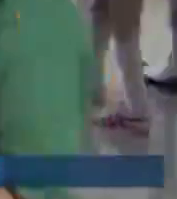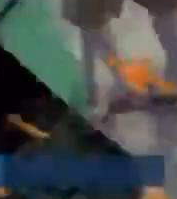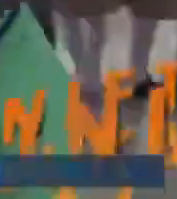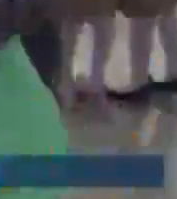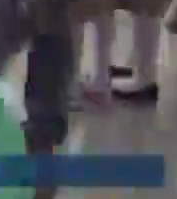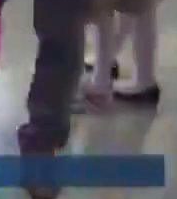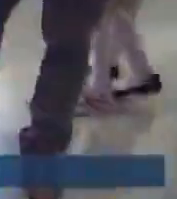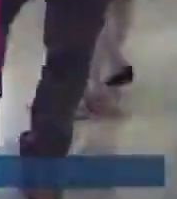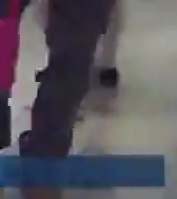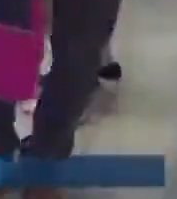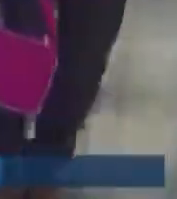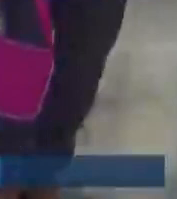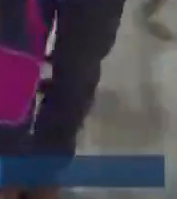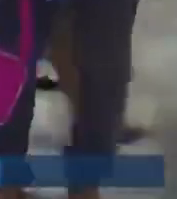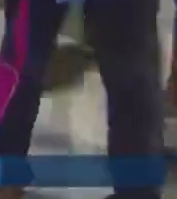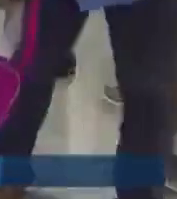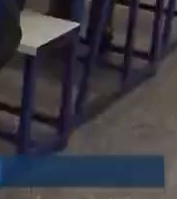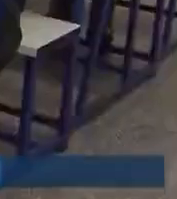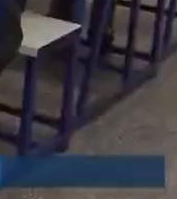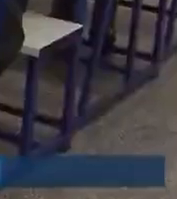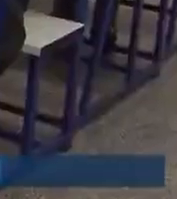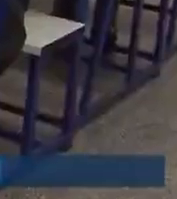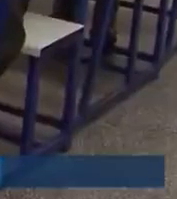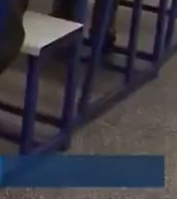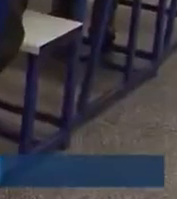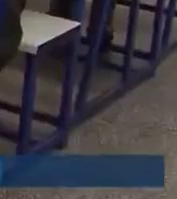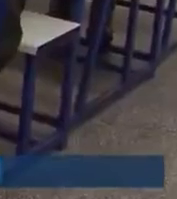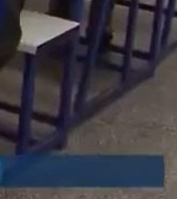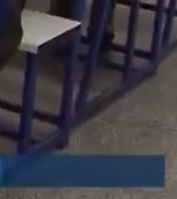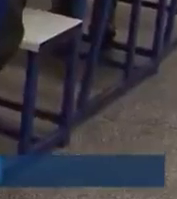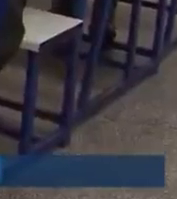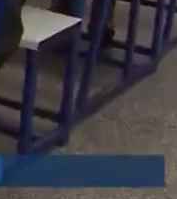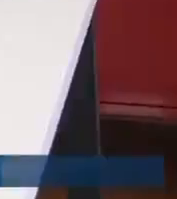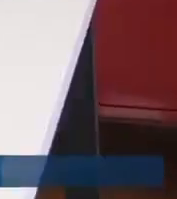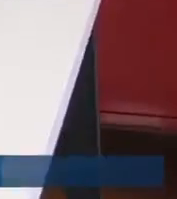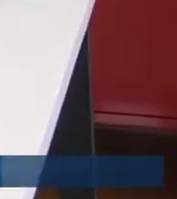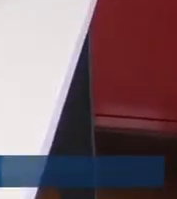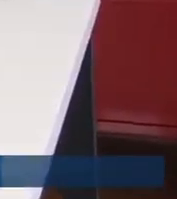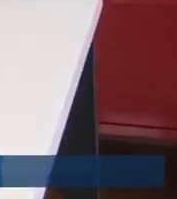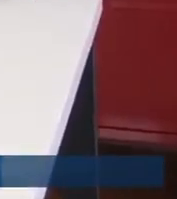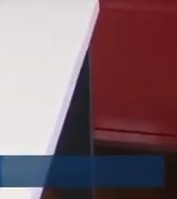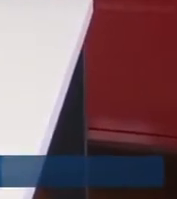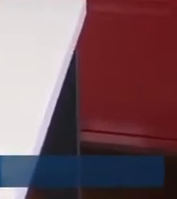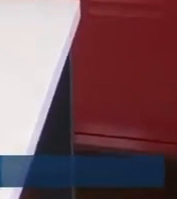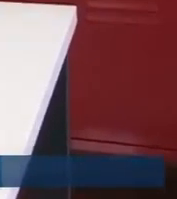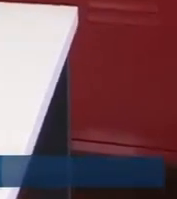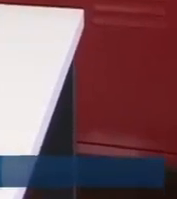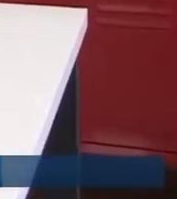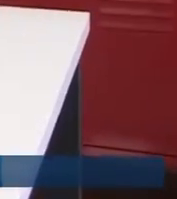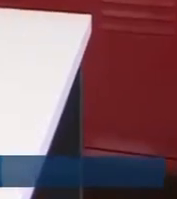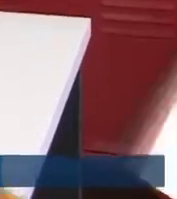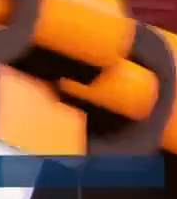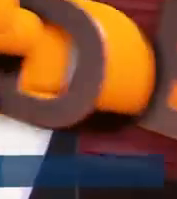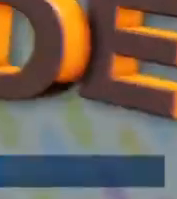yeniden açılabilecek mi? Yaz tatili ne olacak? Yeni dönem Ağustos'ta mı başlayacak? Sınıfta kalma kalkıyor